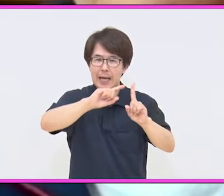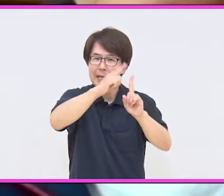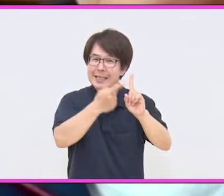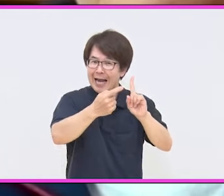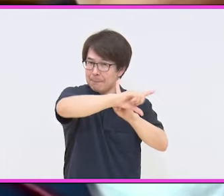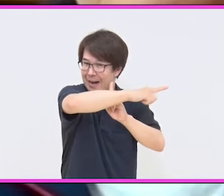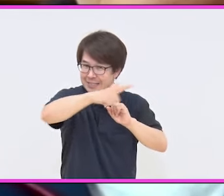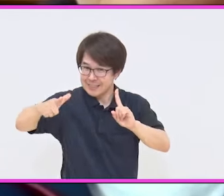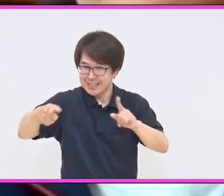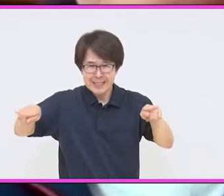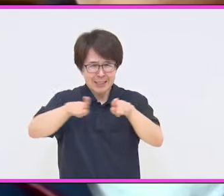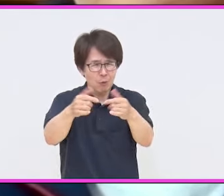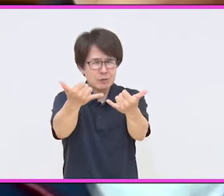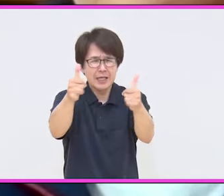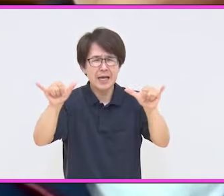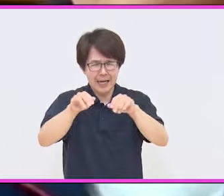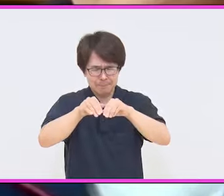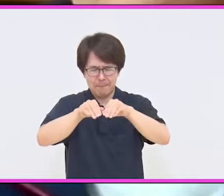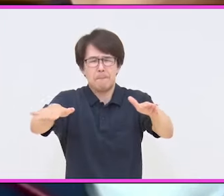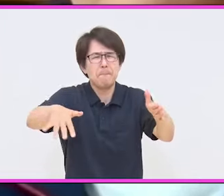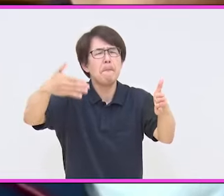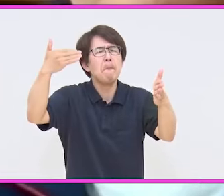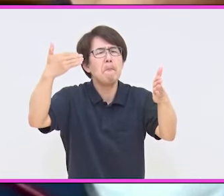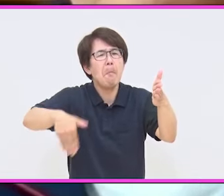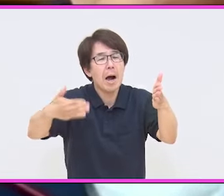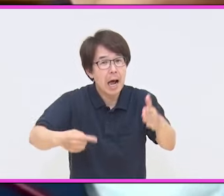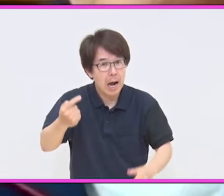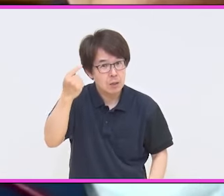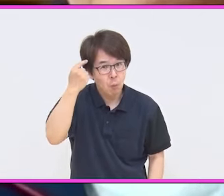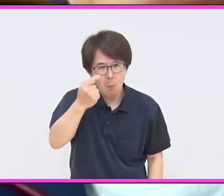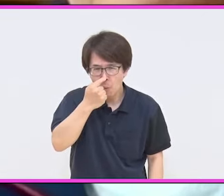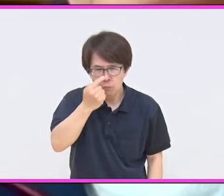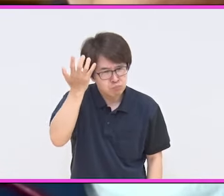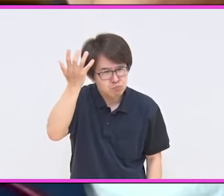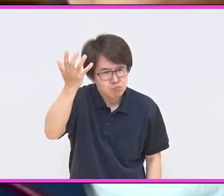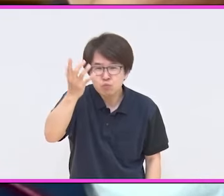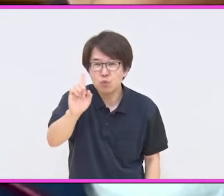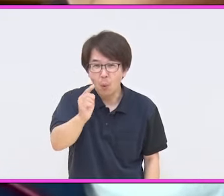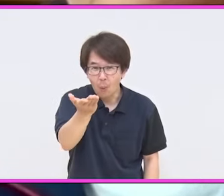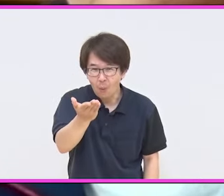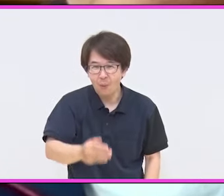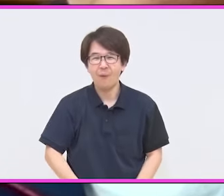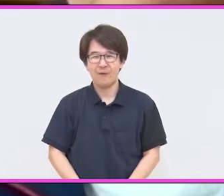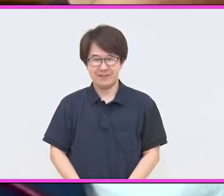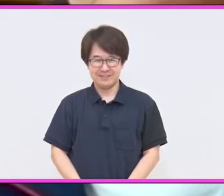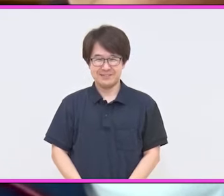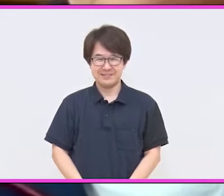ていうのは浸透していなかったんじゃないかなと想像するんですが、どうですか。